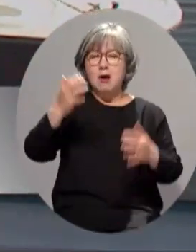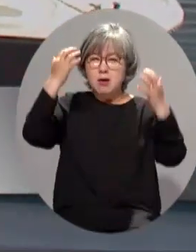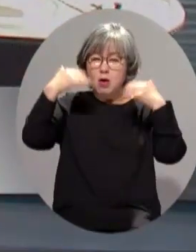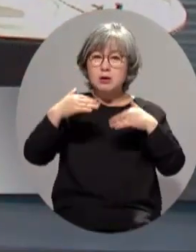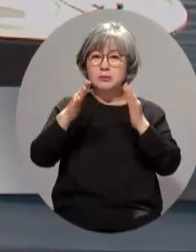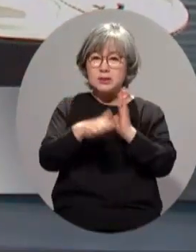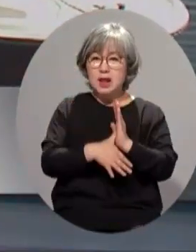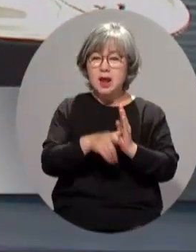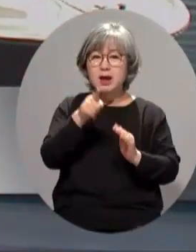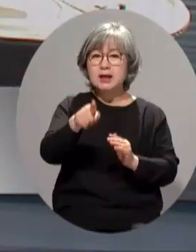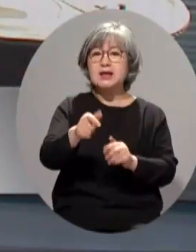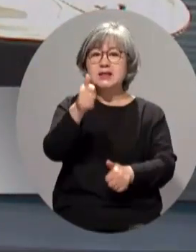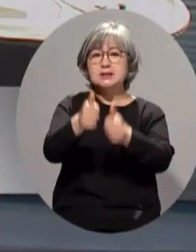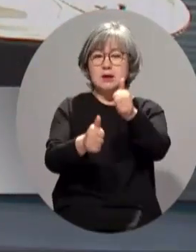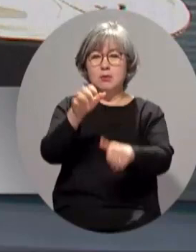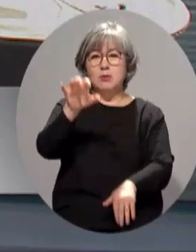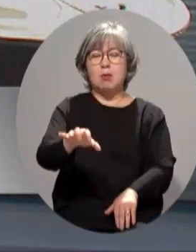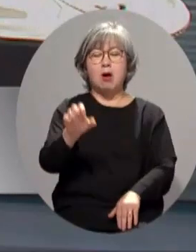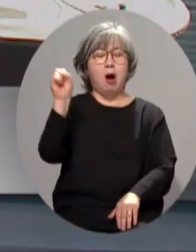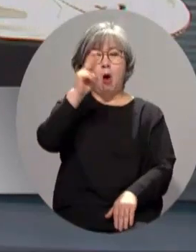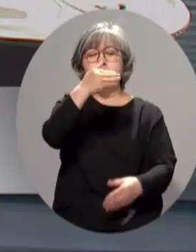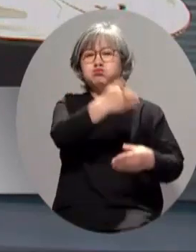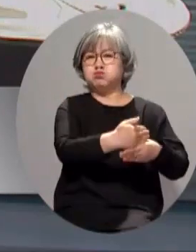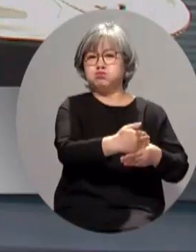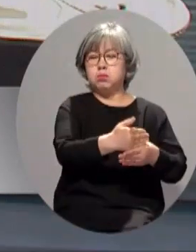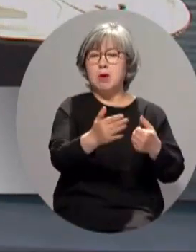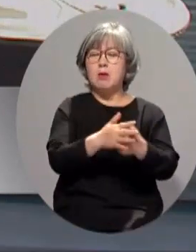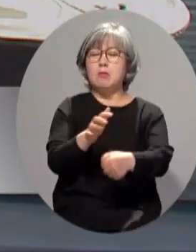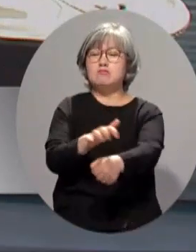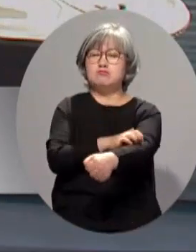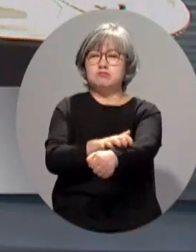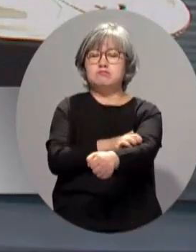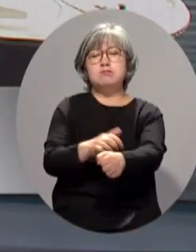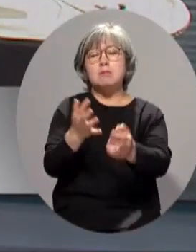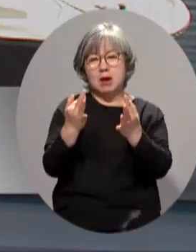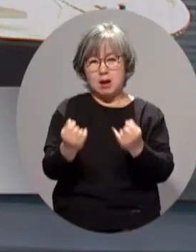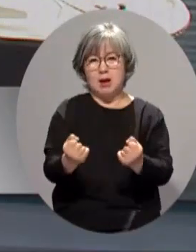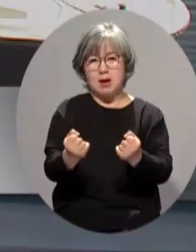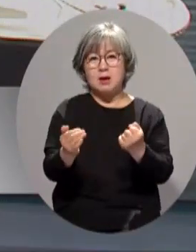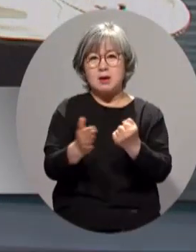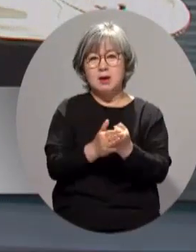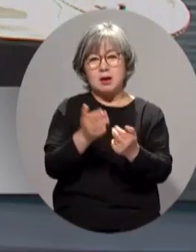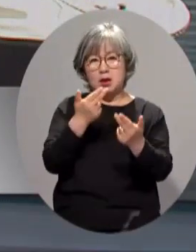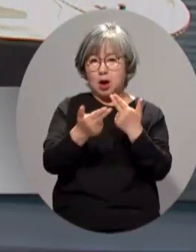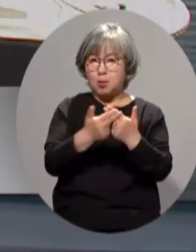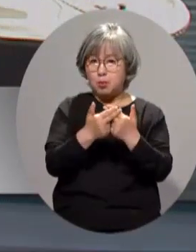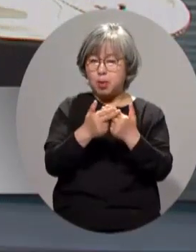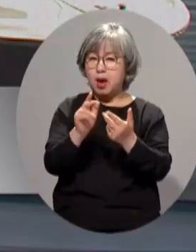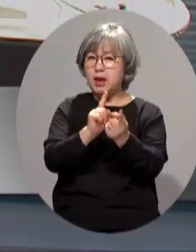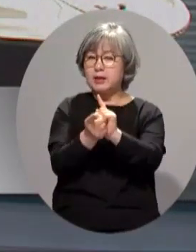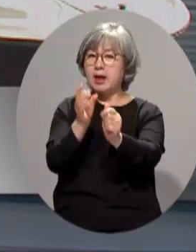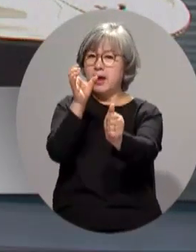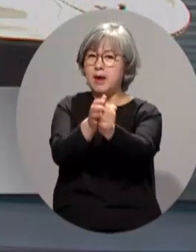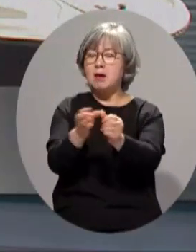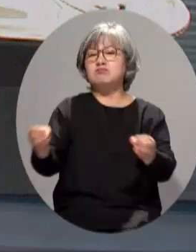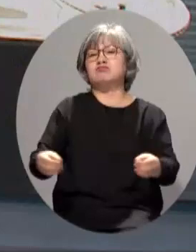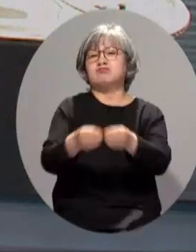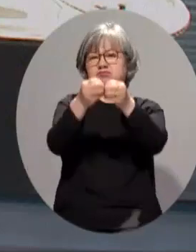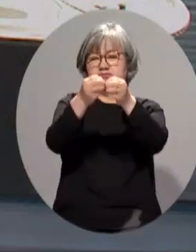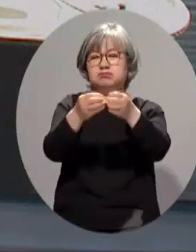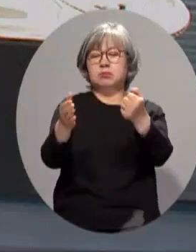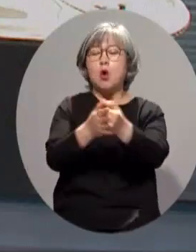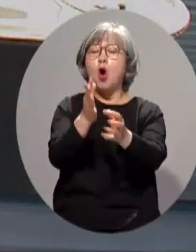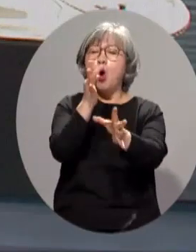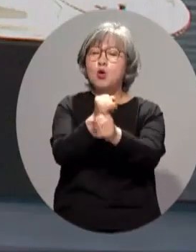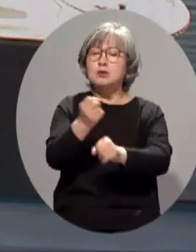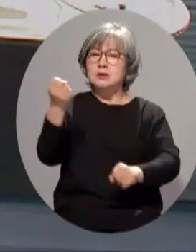도내 하나뿐인 시험장이 갑자기 문을 닫으면서 불편이 커지고 있는데요. 협회와 대행업체의 의견이 맞서면서 언제